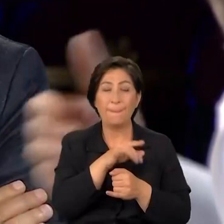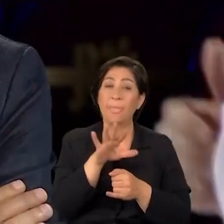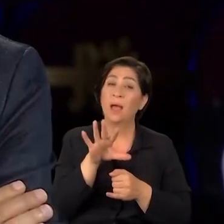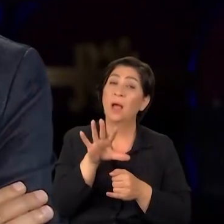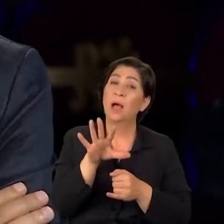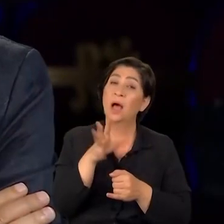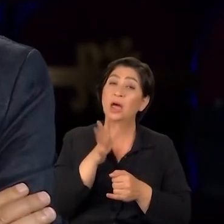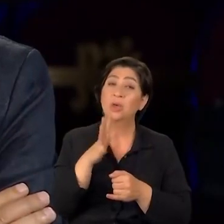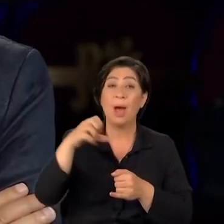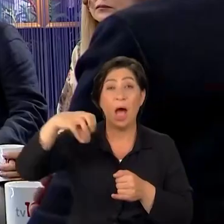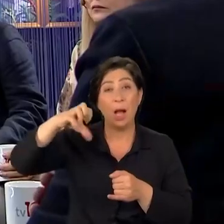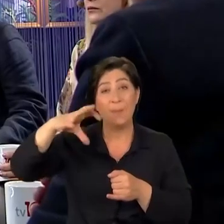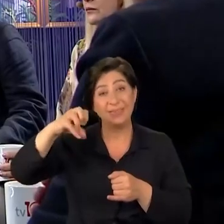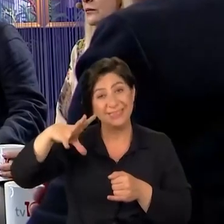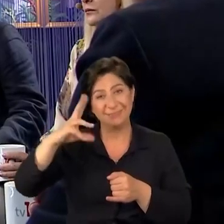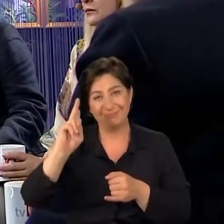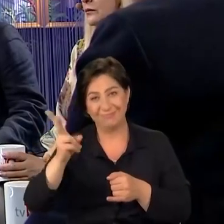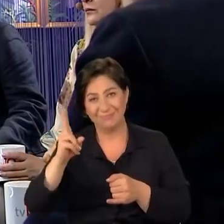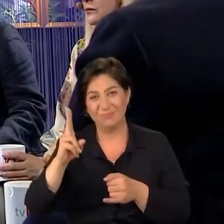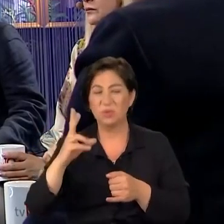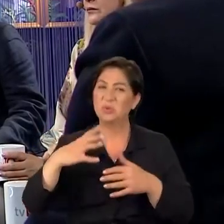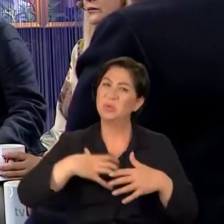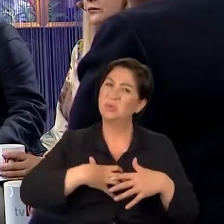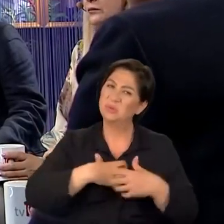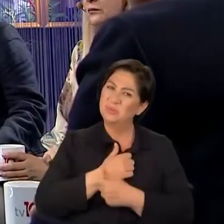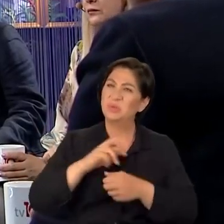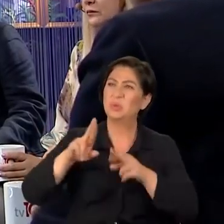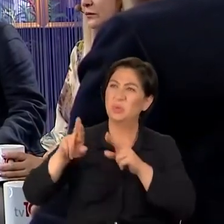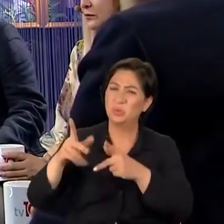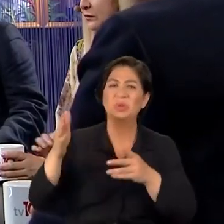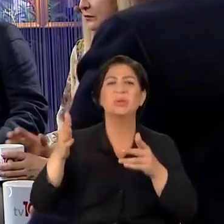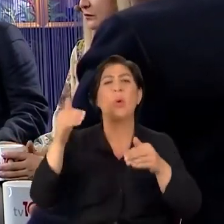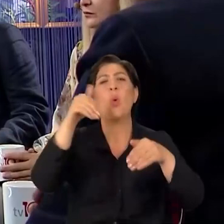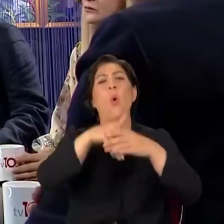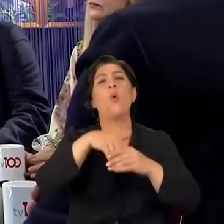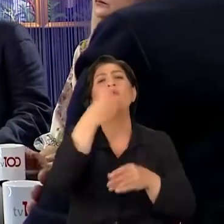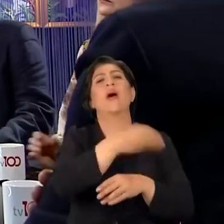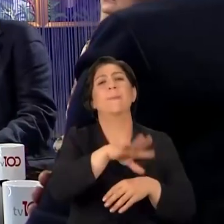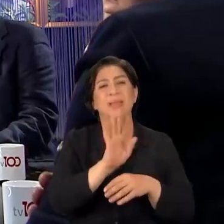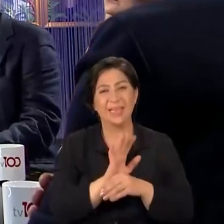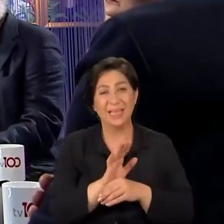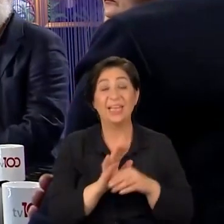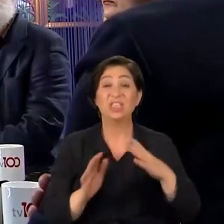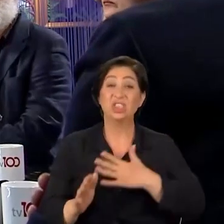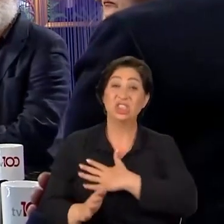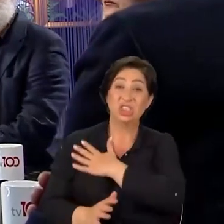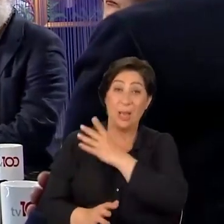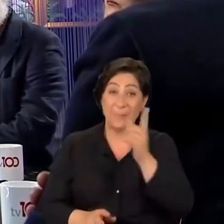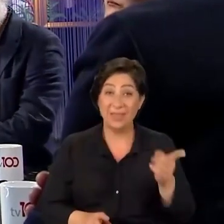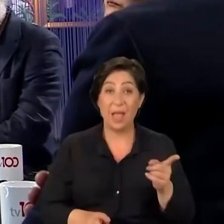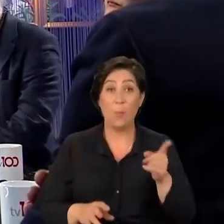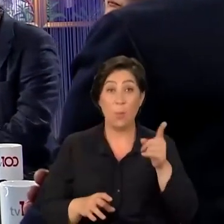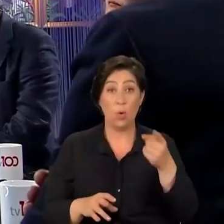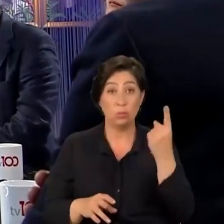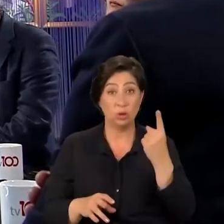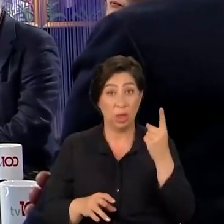ne kadar AK Partili seçmen küskündü, sandığa gitmedi. İşte CHP'de böyle